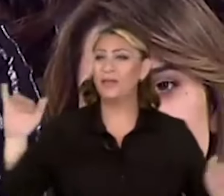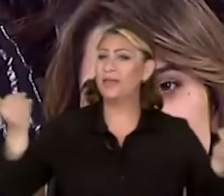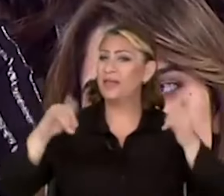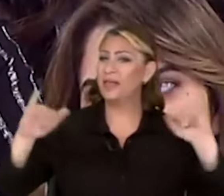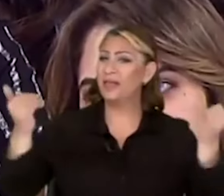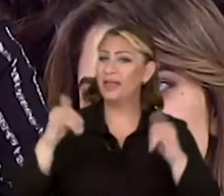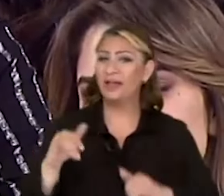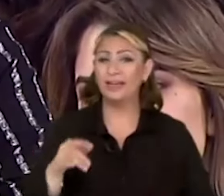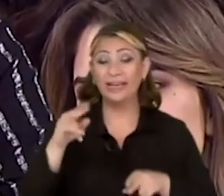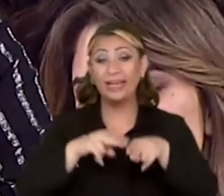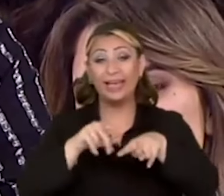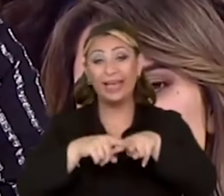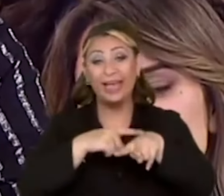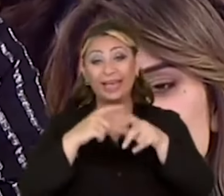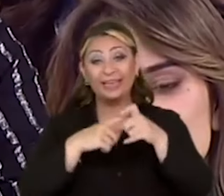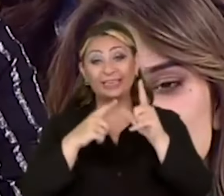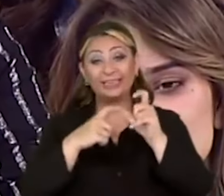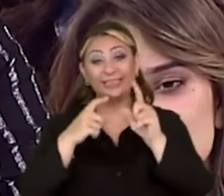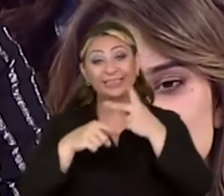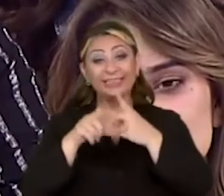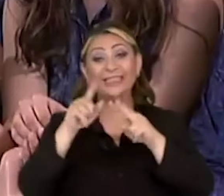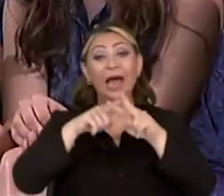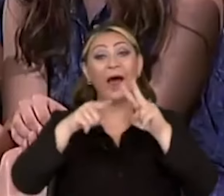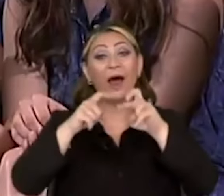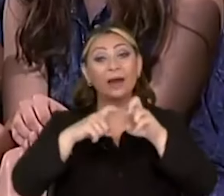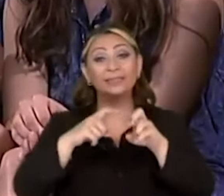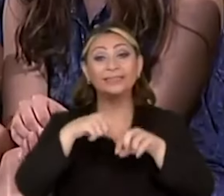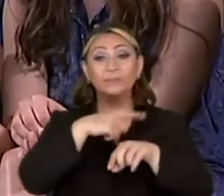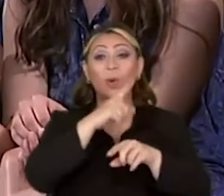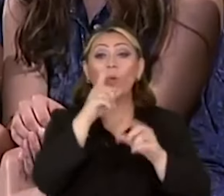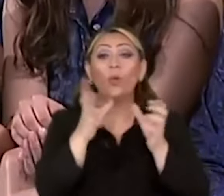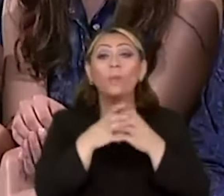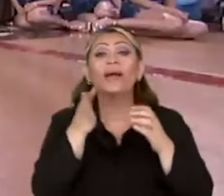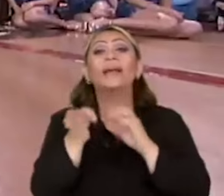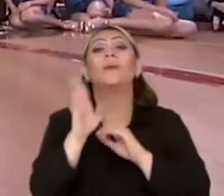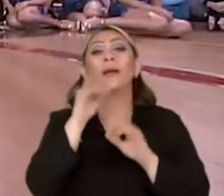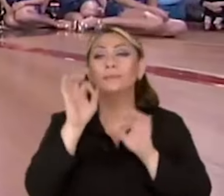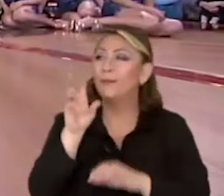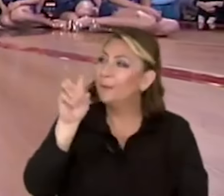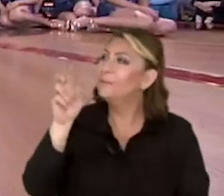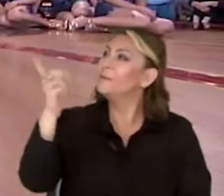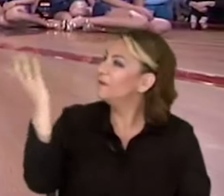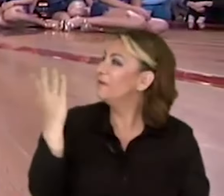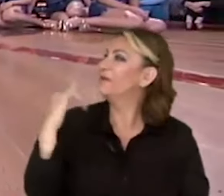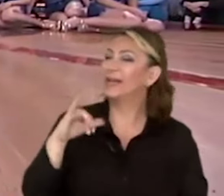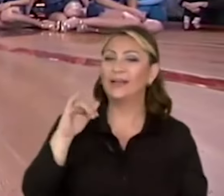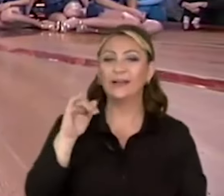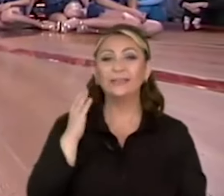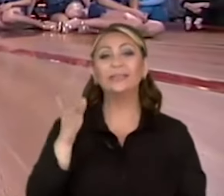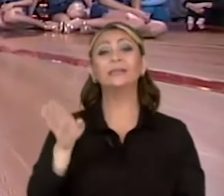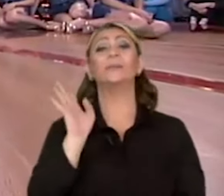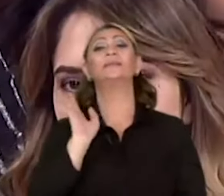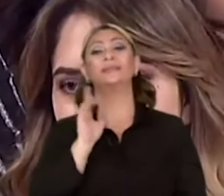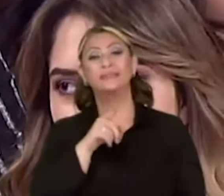ne güzel. O kaygısızlar zamanıydı ama yani. Gruba girmeden önce. Hep hayal ediyordum ne zaman. Gruba ne zaman? Girmez